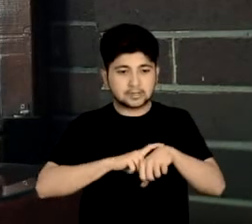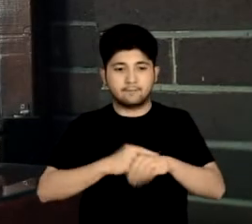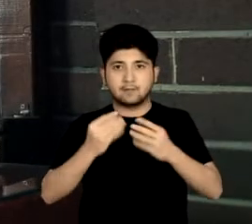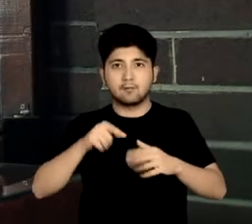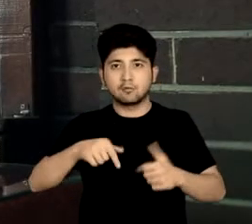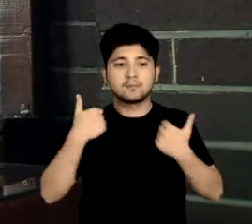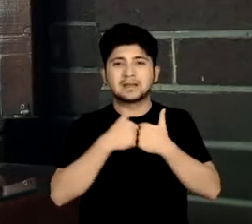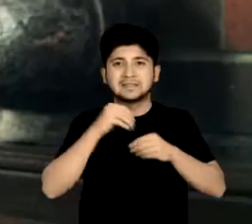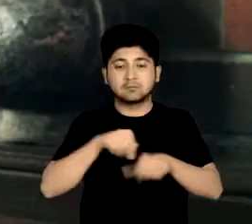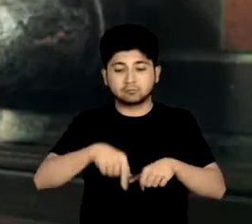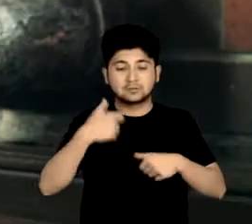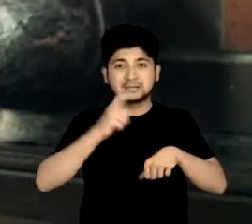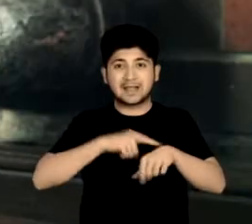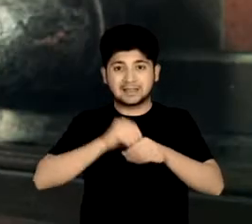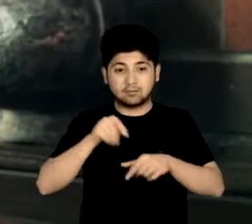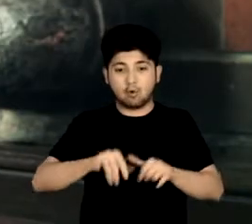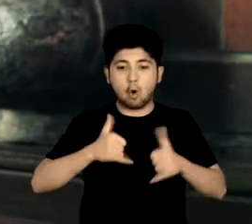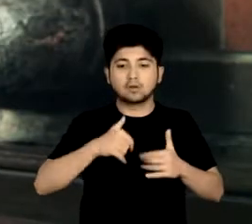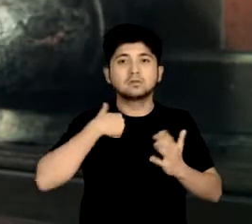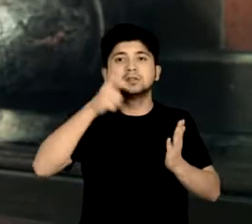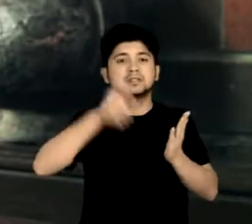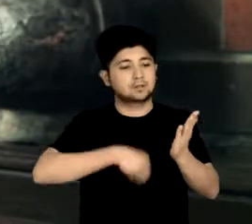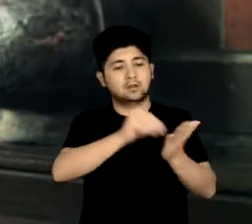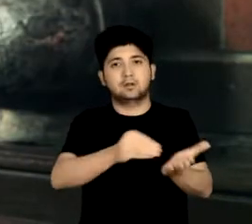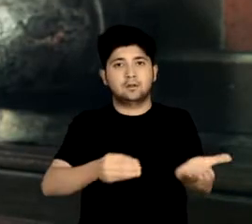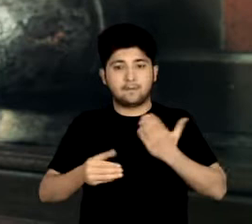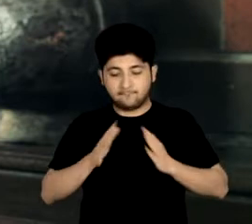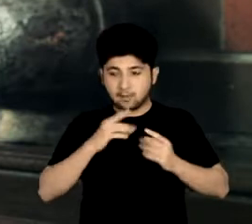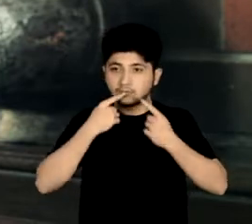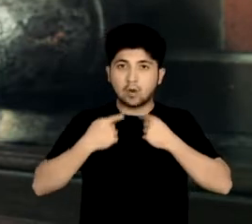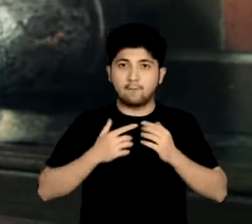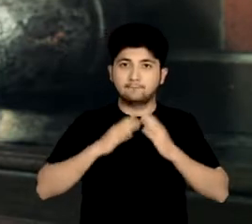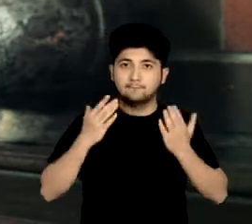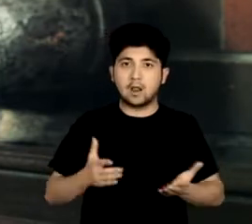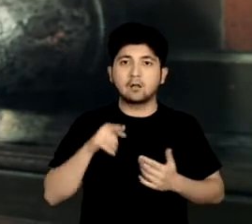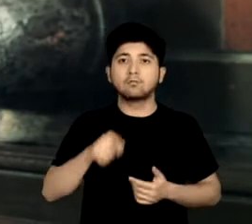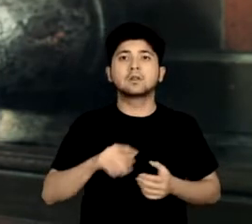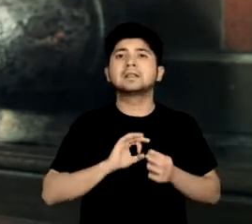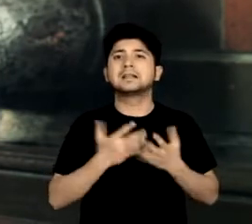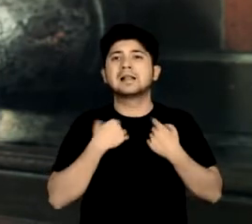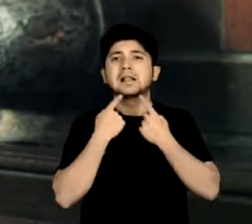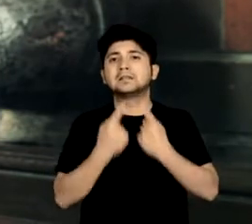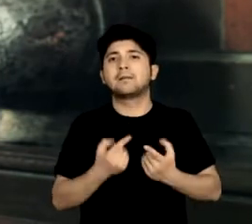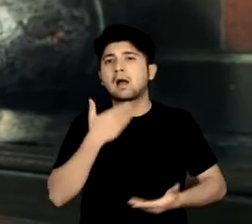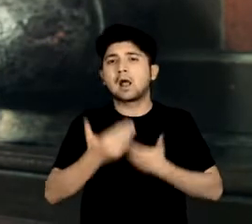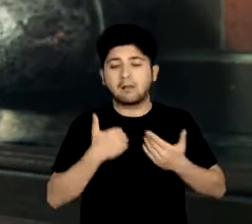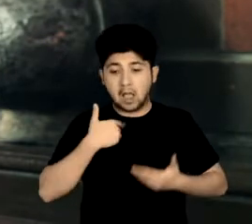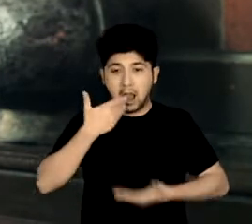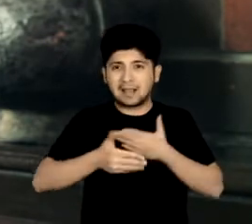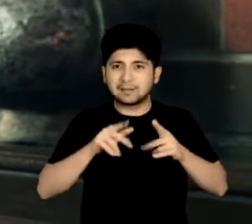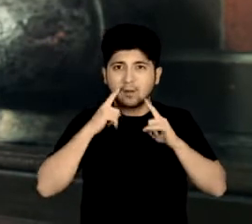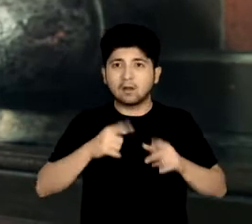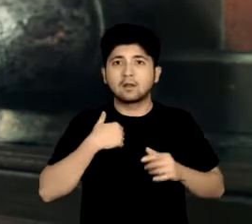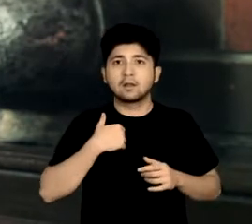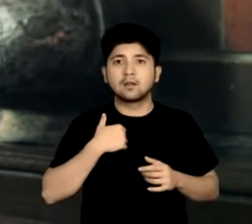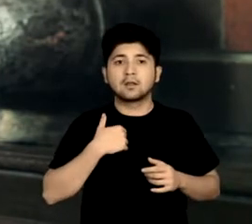saat veriliyor. Bu maçta bu saatte şu oyuncular şu sahaya yani çıkacak falan deniliyor. Nasıl desem hani anlatırken